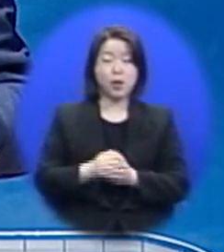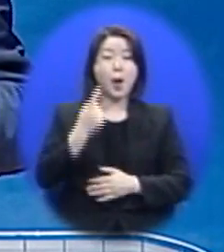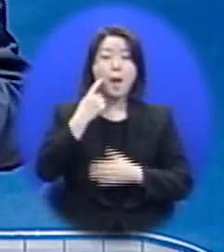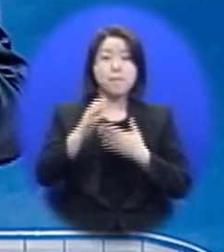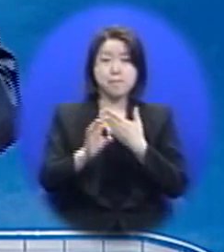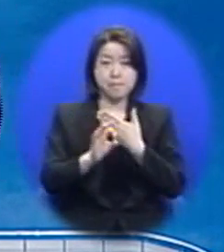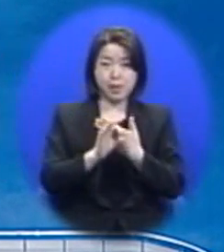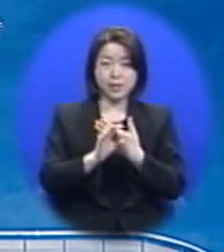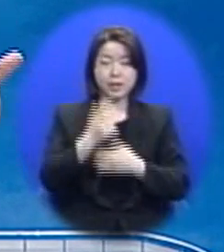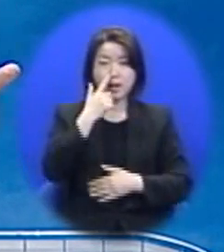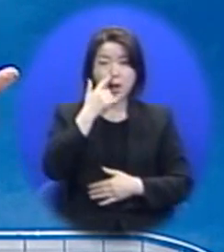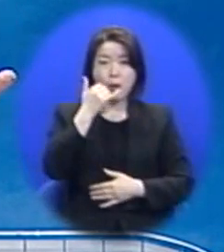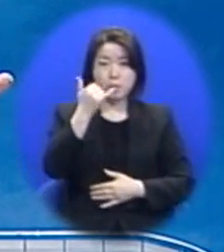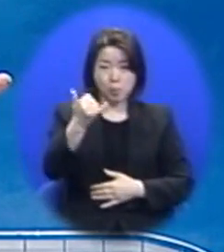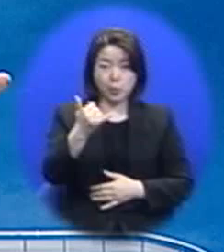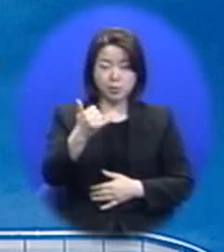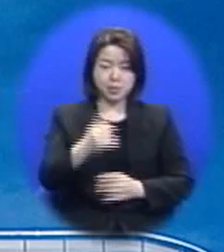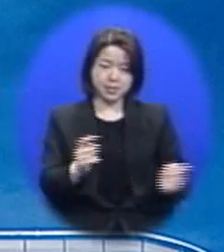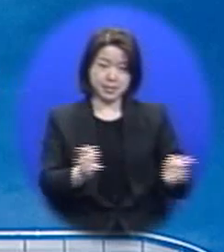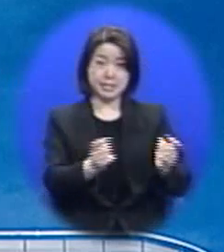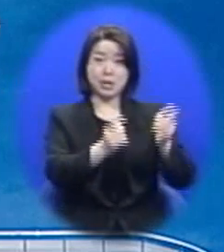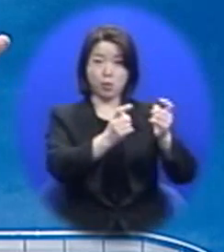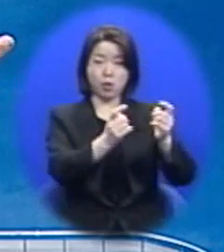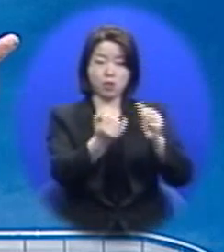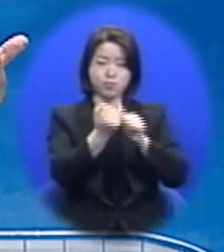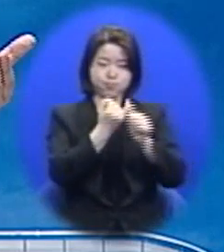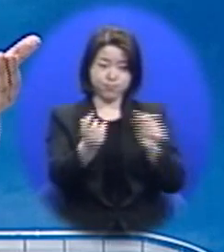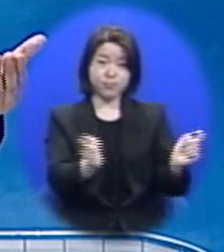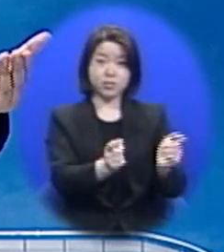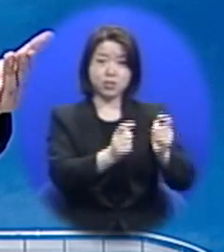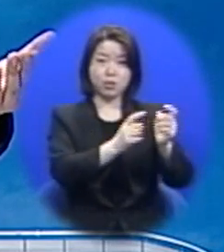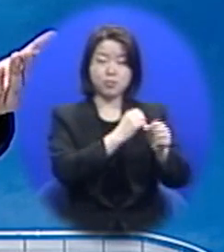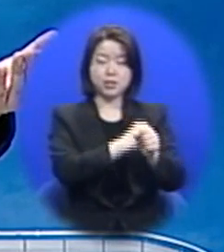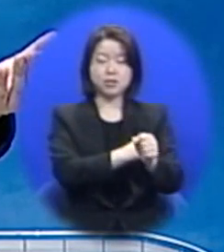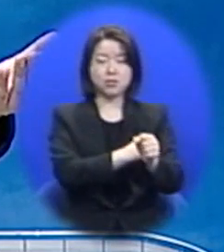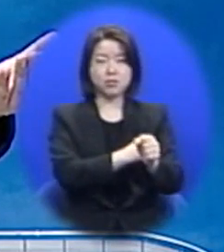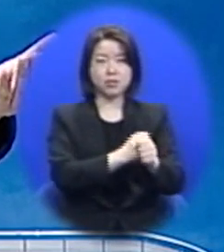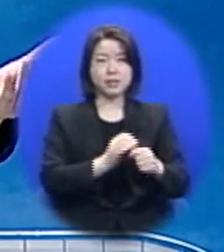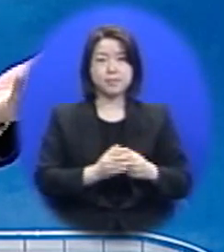만약에 엄마 아빠가 싸우는 거예요. 부부 싸움을 한다면